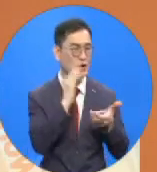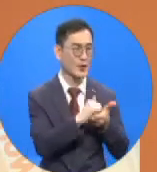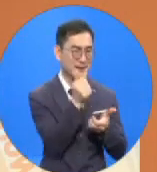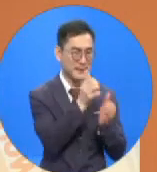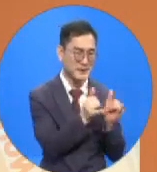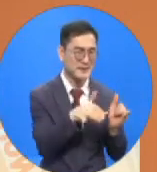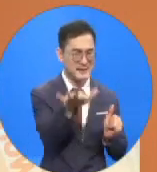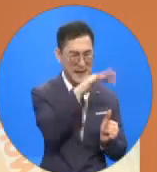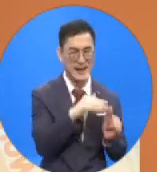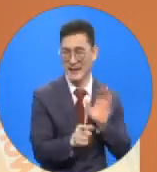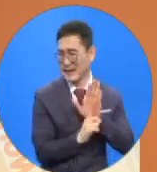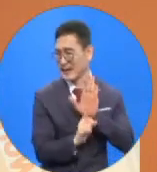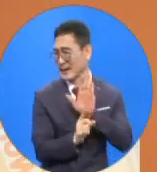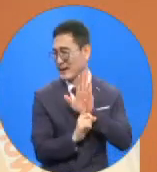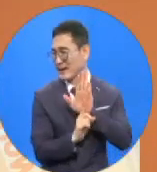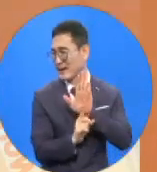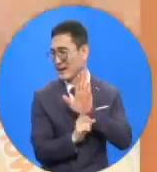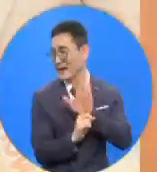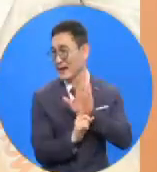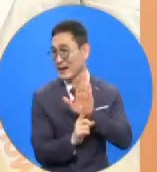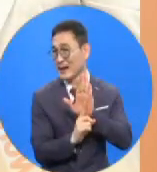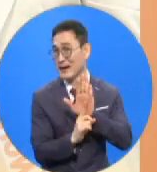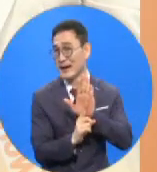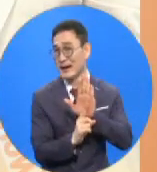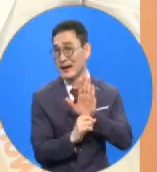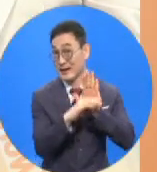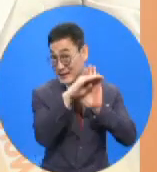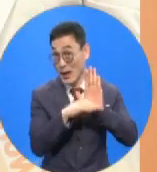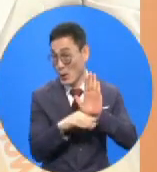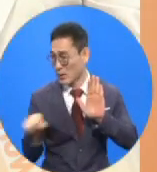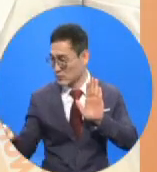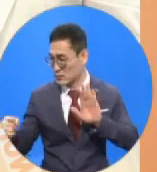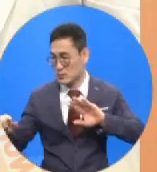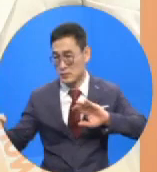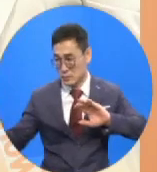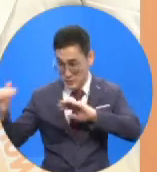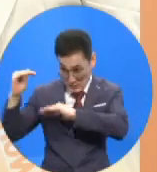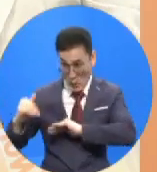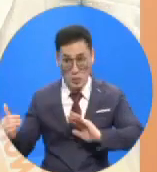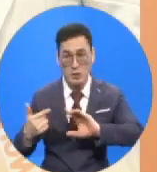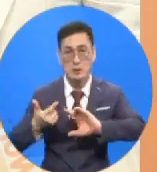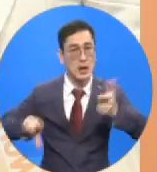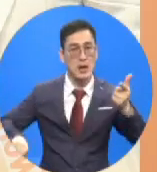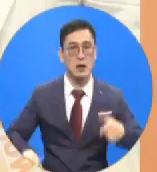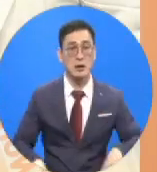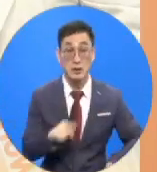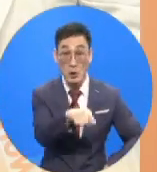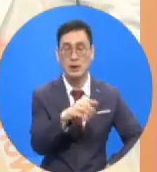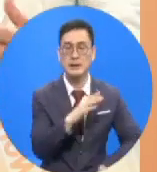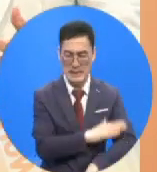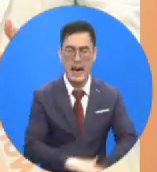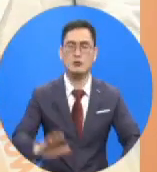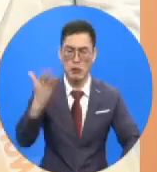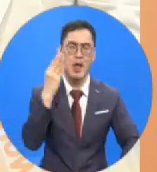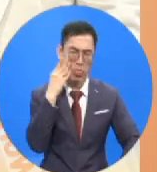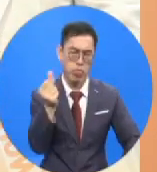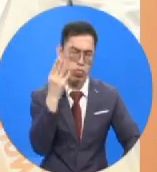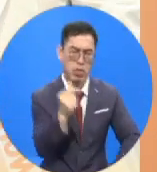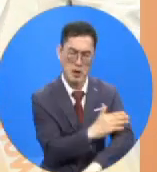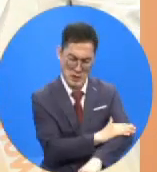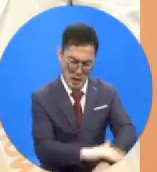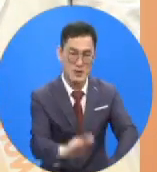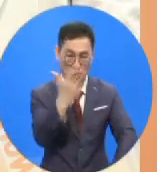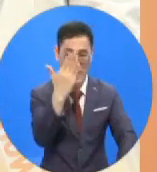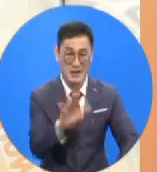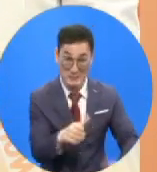했던 이런 내용과는 굉장히 전반 대중이 얘기에요 그리고 현 정부는 모든 것은 잘 되어가고 있다 그리고 안 된 것은 시간이 지나면